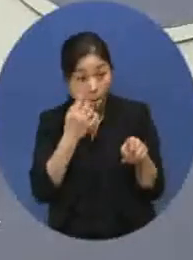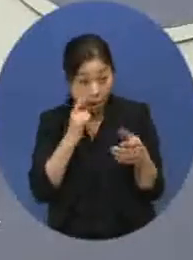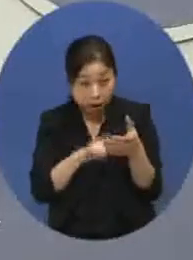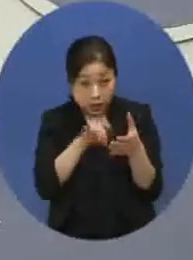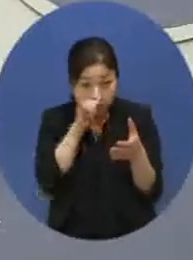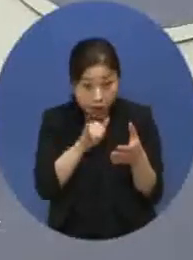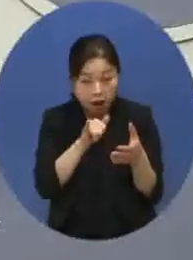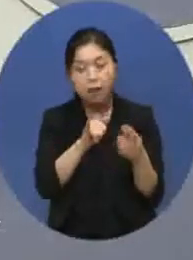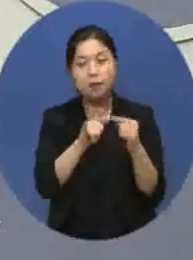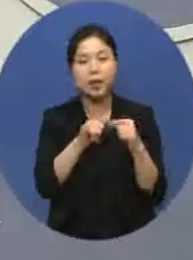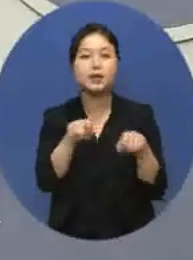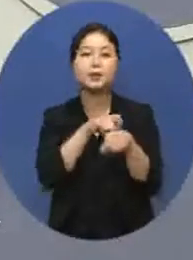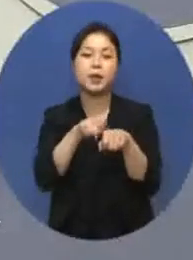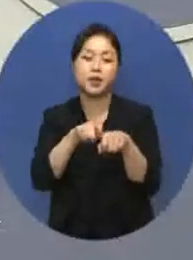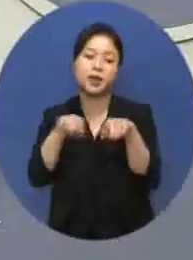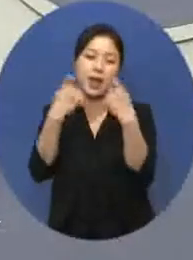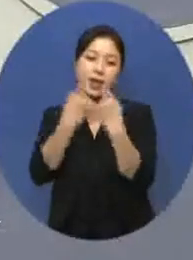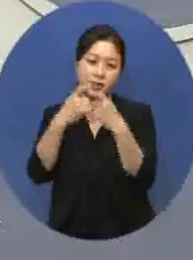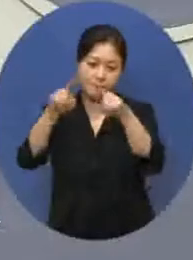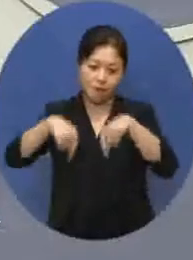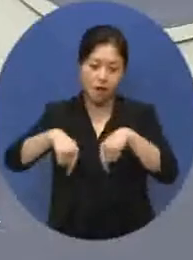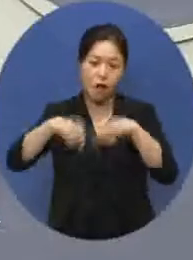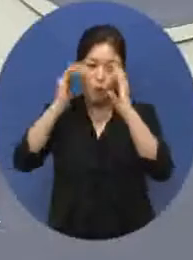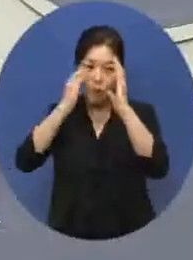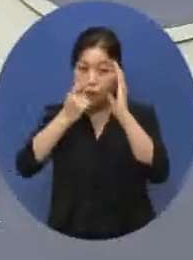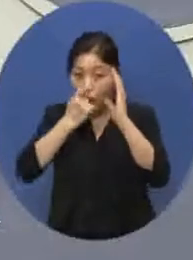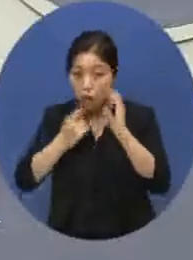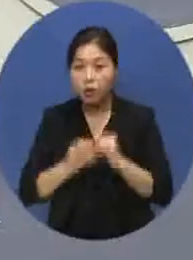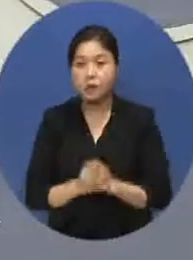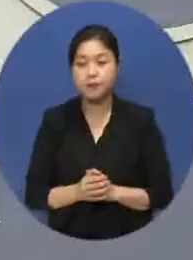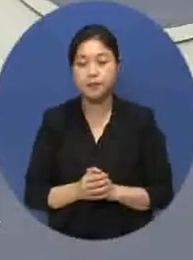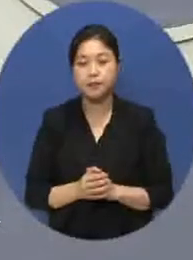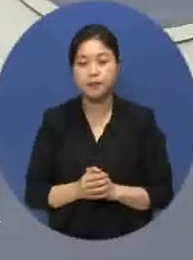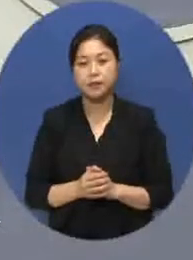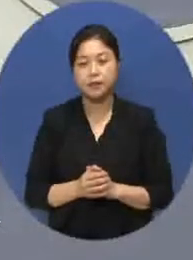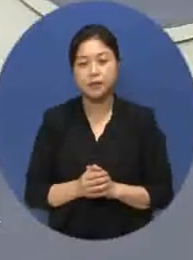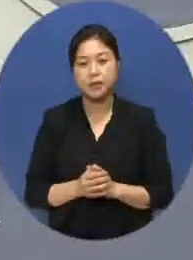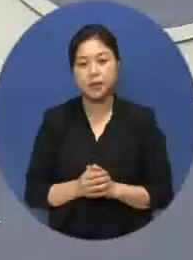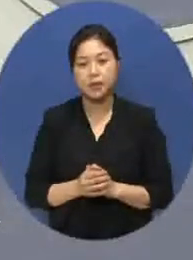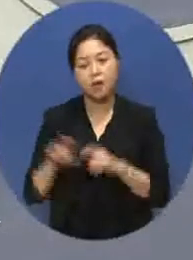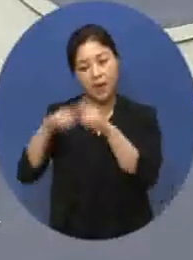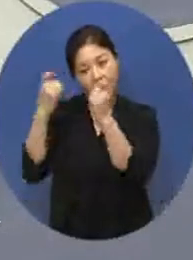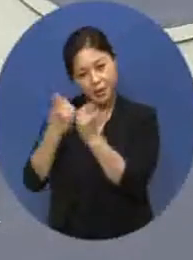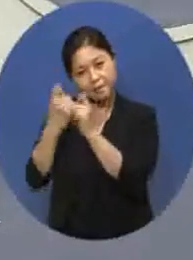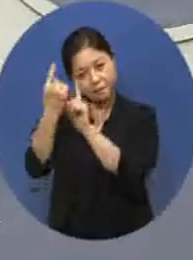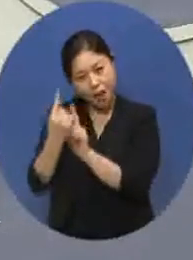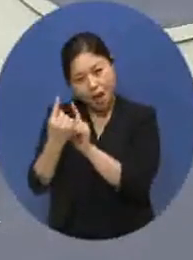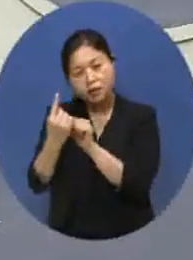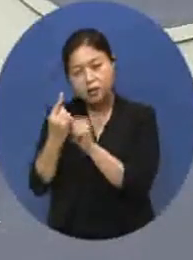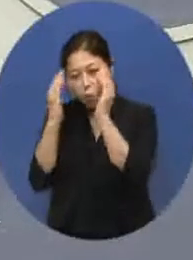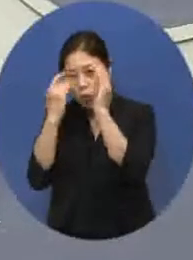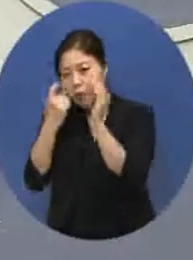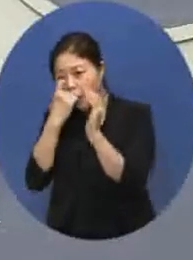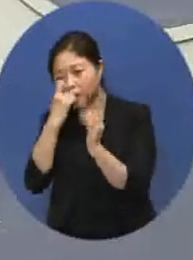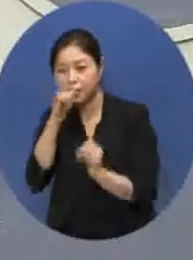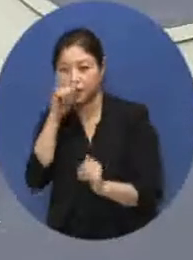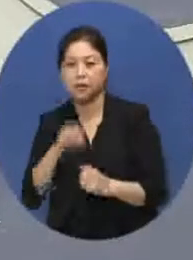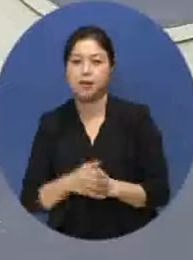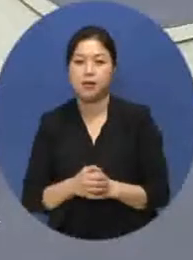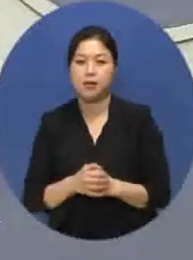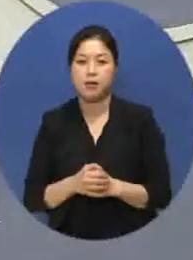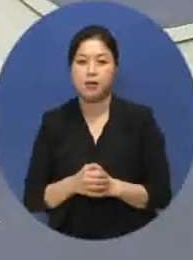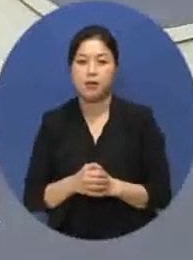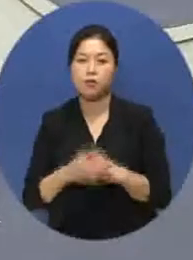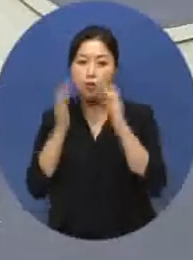이제 특별히 개인 사사 같은 것도 받게 되고 이제 개인 레슨도 받게 되고 이런 식으로서 그 할 수 있는